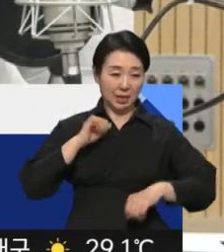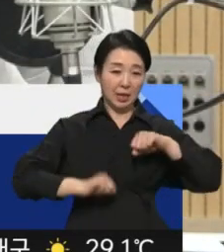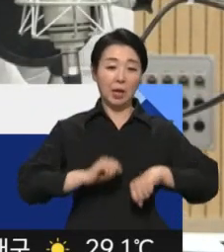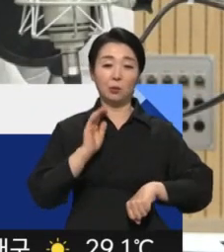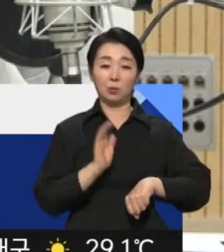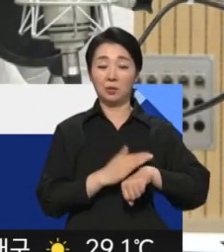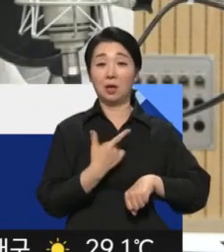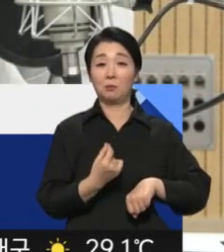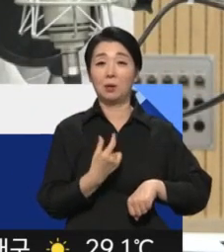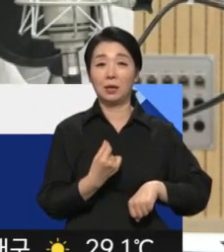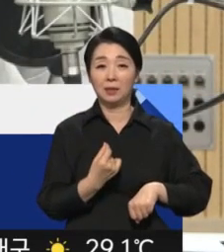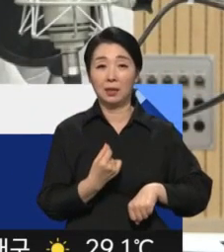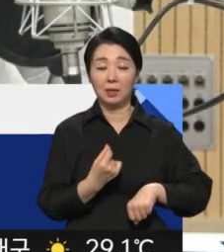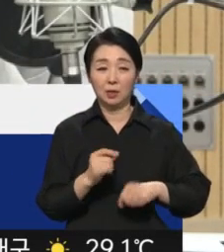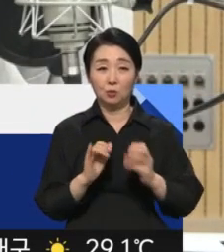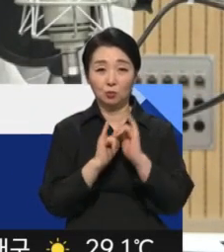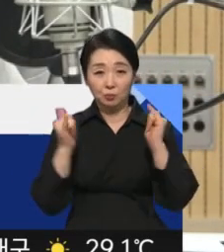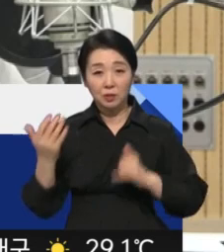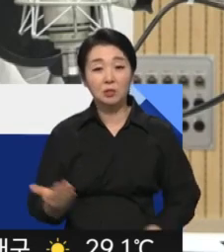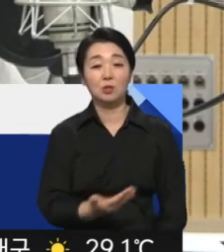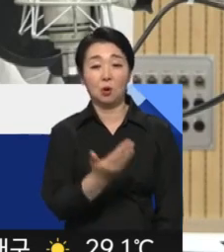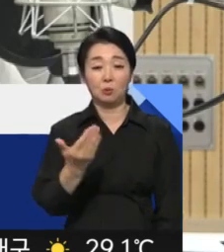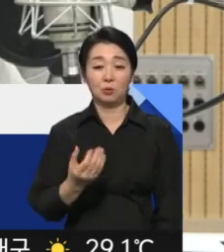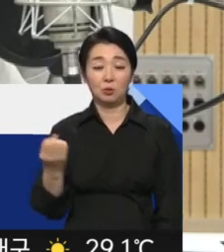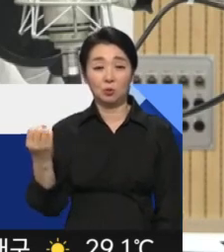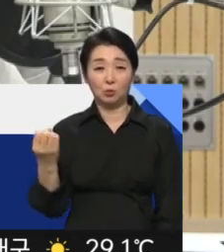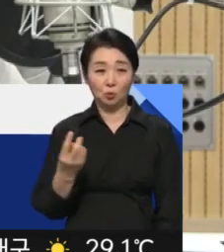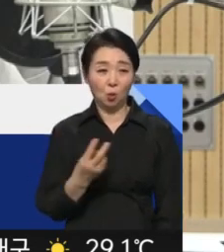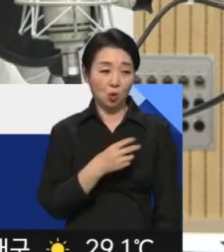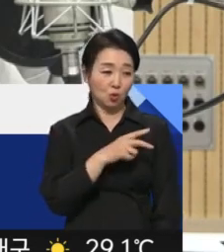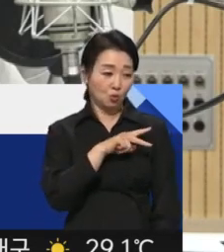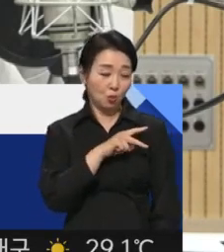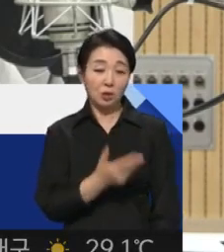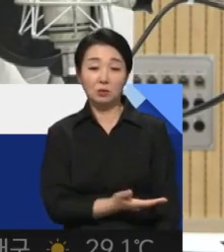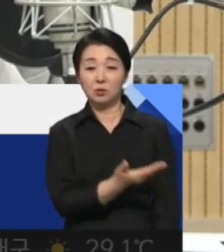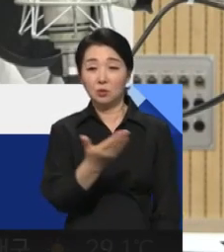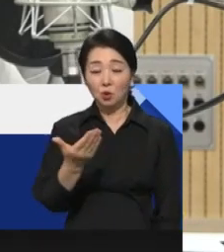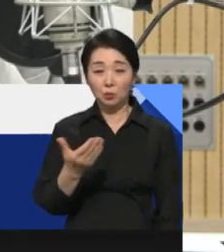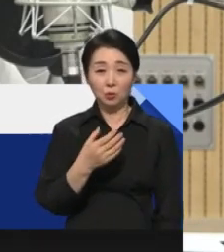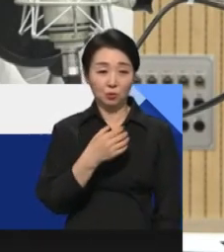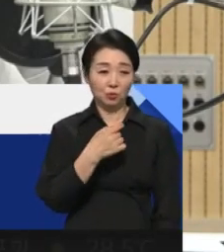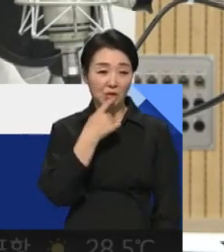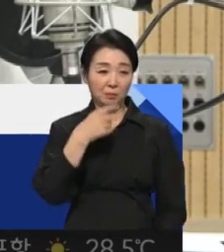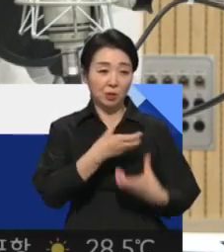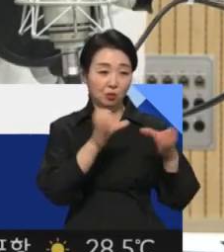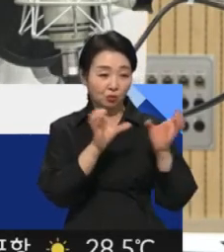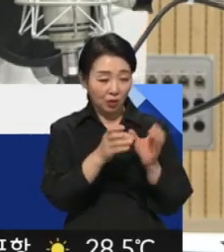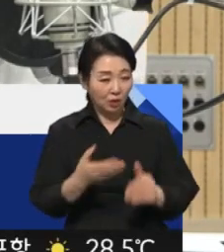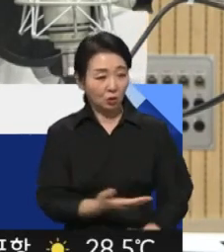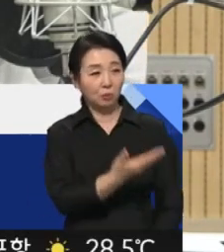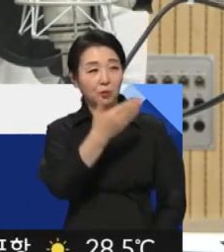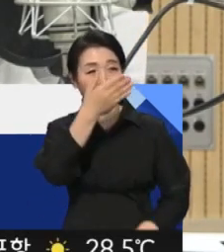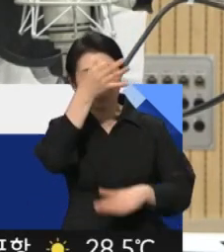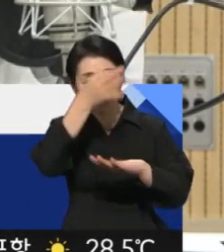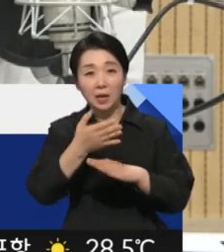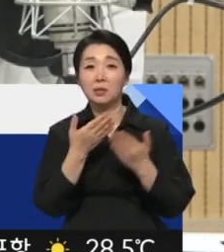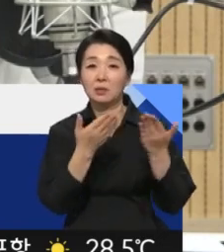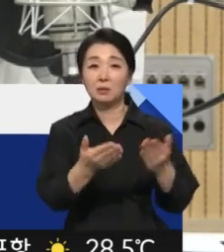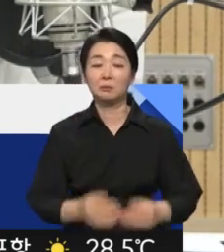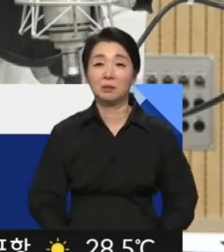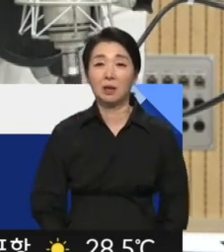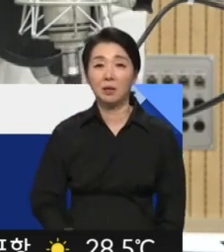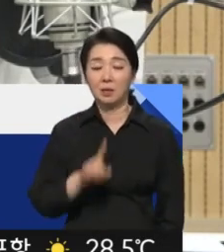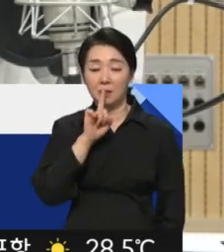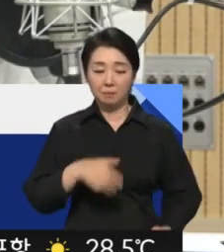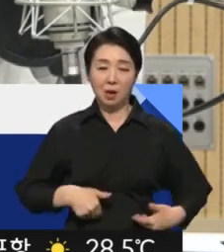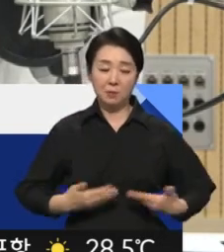됩니다. 그래서 우리 많은 국민 여러분과 우리 동료 의원님들 그리고 당원분들에게도 죄송하다라는 말씀을 드리고 두말할 여지